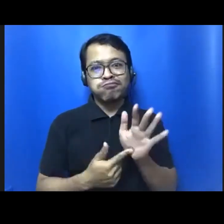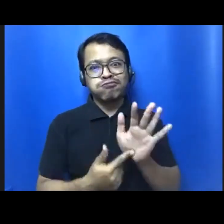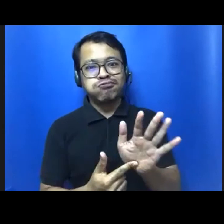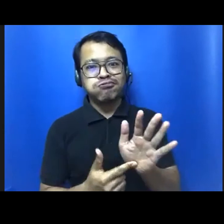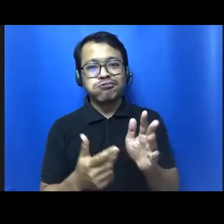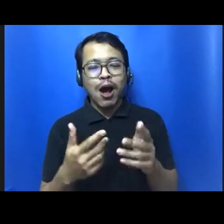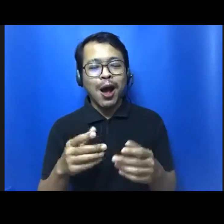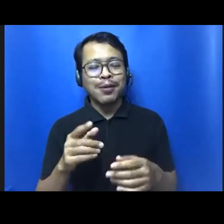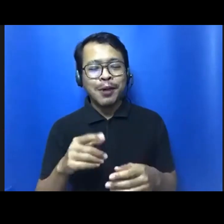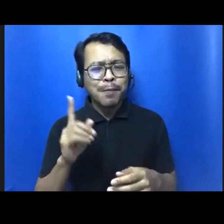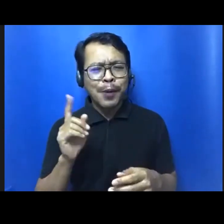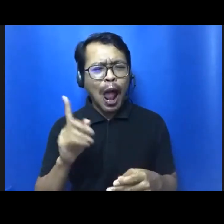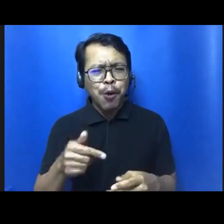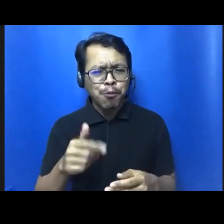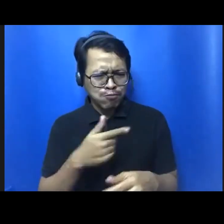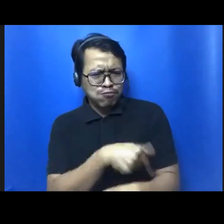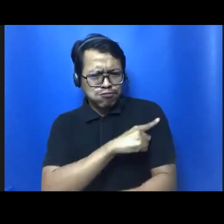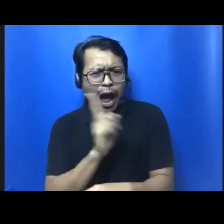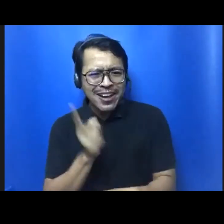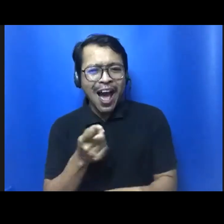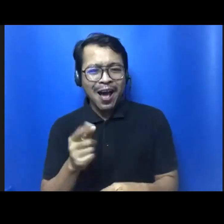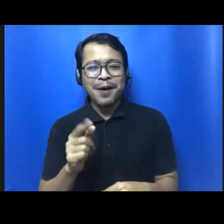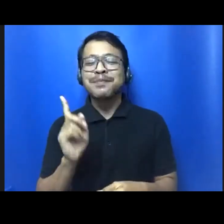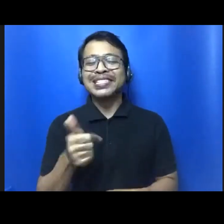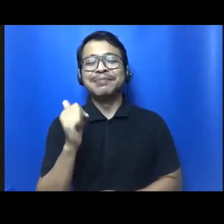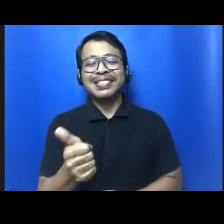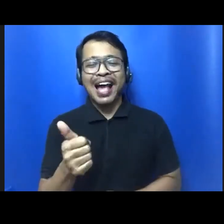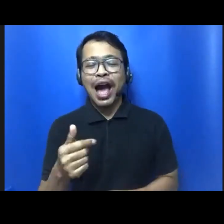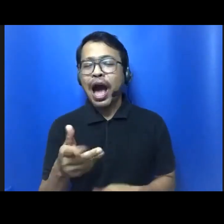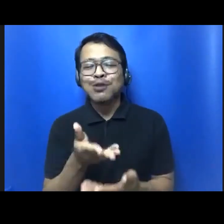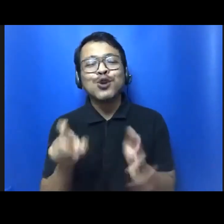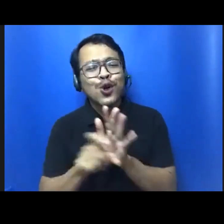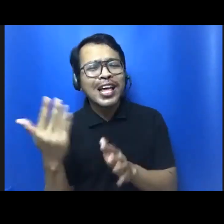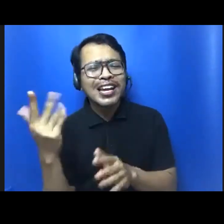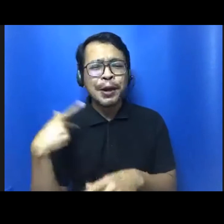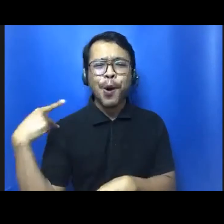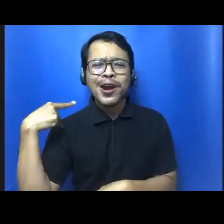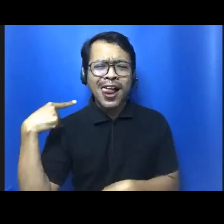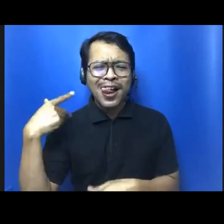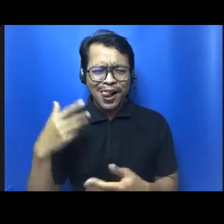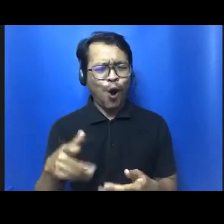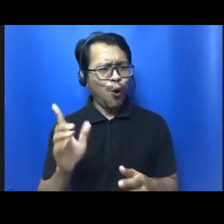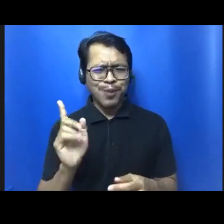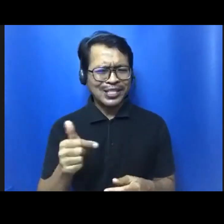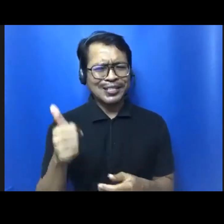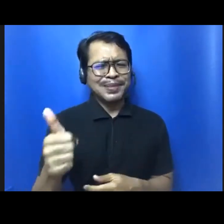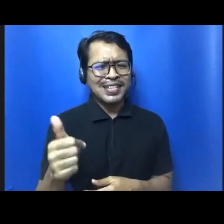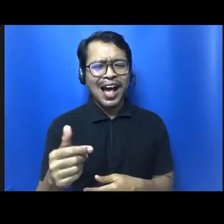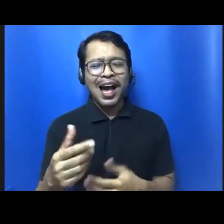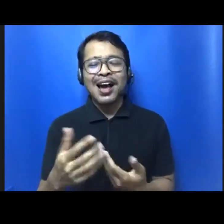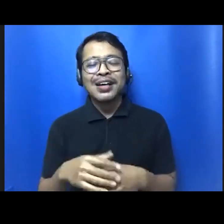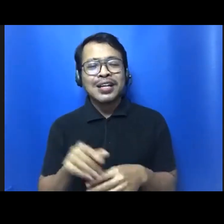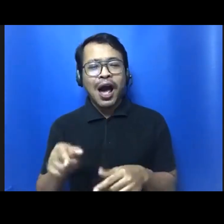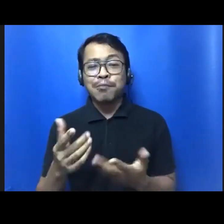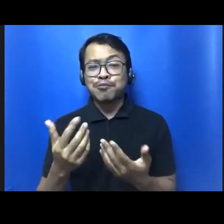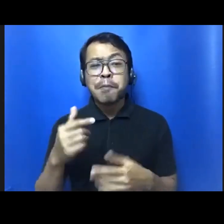model yang luar biasa, nanti juga bisa. Sekarang belajar bisa di mana saja, ya, bisa tidak harus